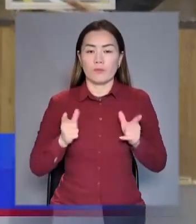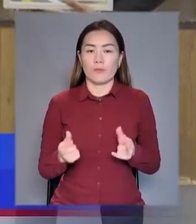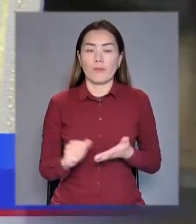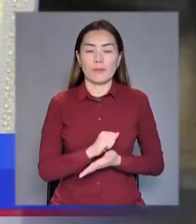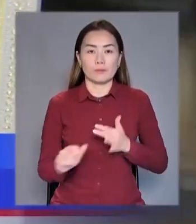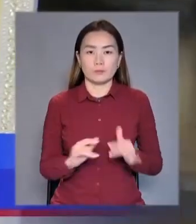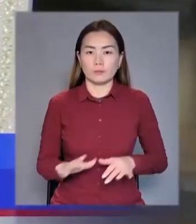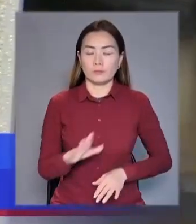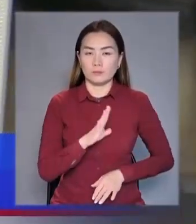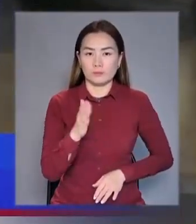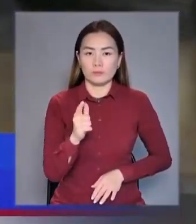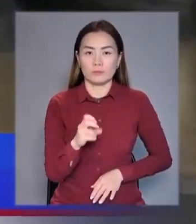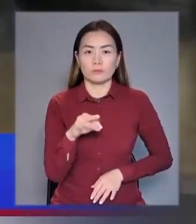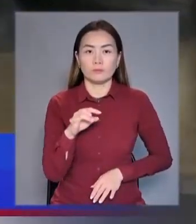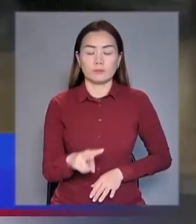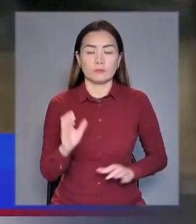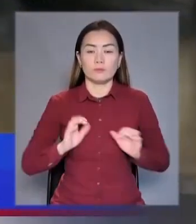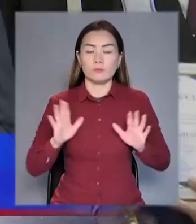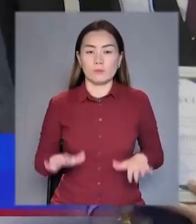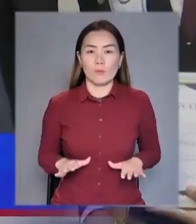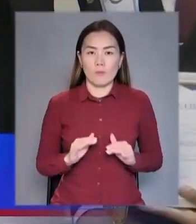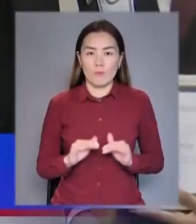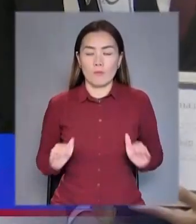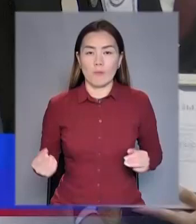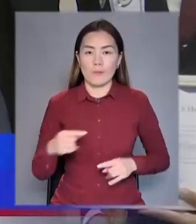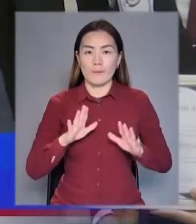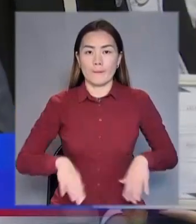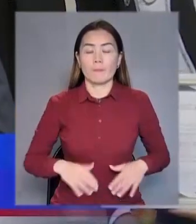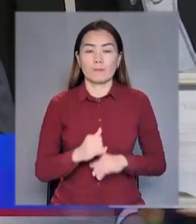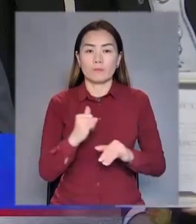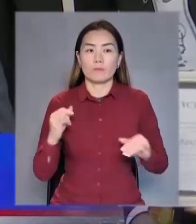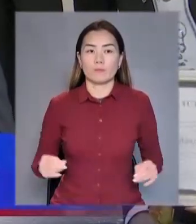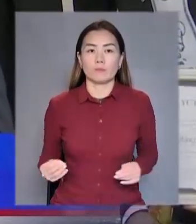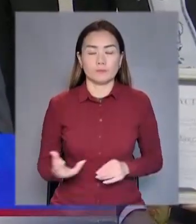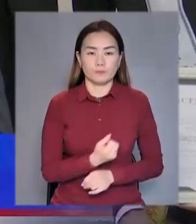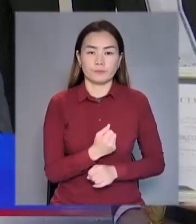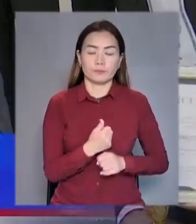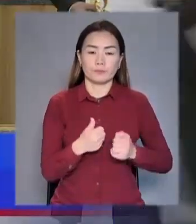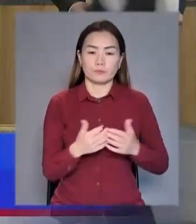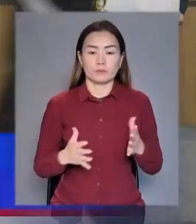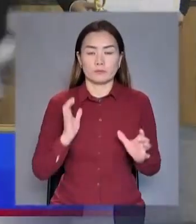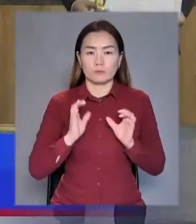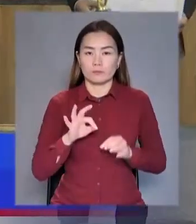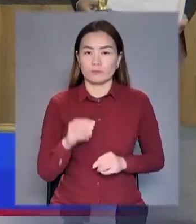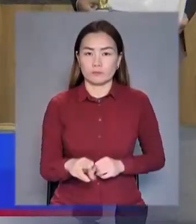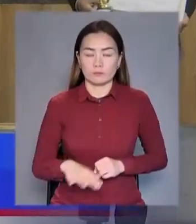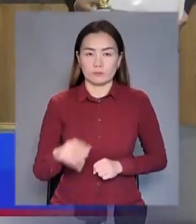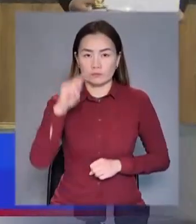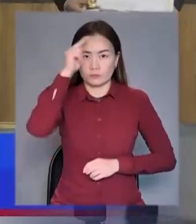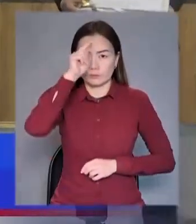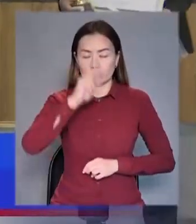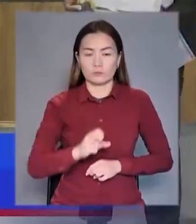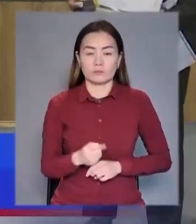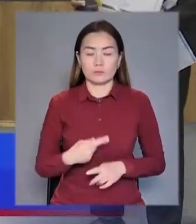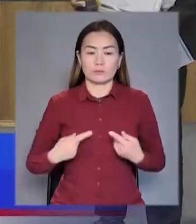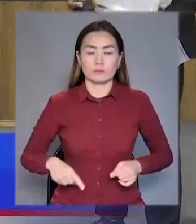түсуге құжат тапсырмақ. Ал Халил Досмұхамедов университеті дарынды балалардың арасынан жан жақты жетістікке жеткен түлектерге университет қабырғасында білім алу